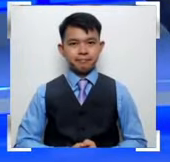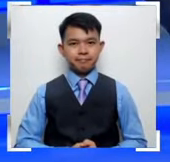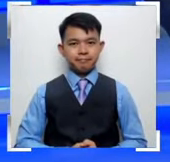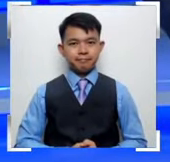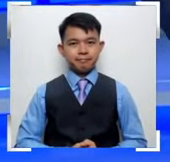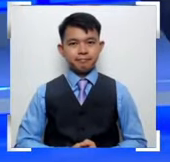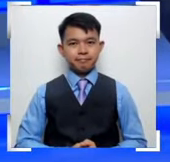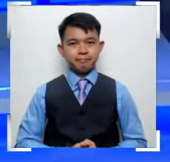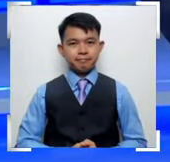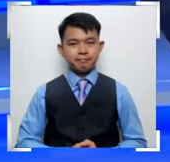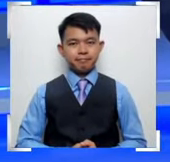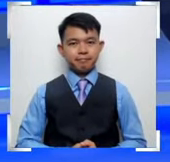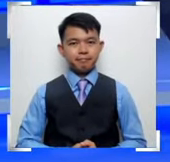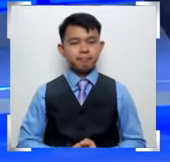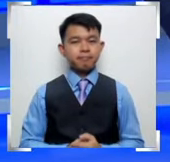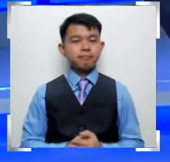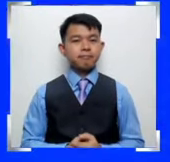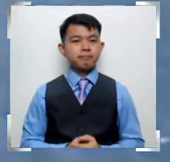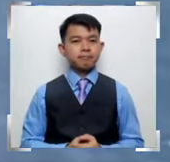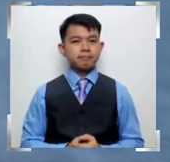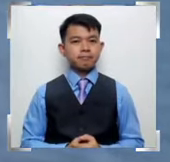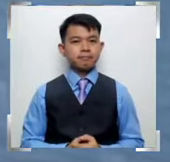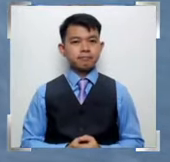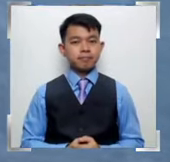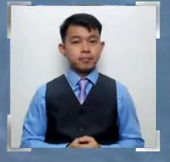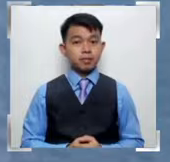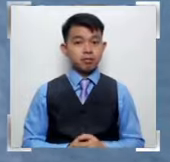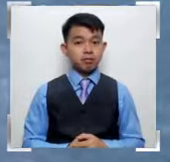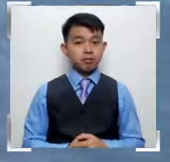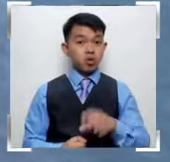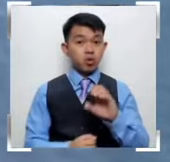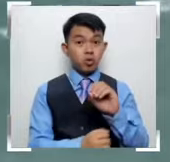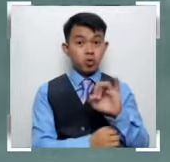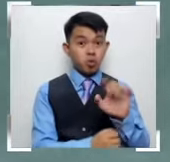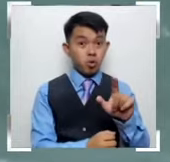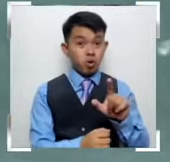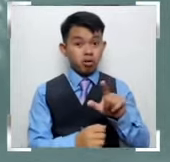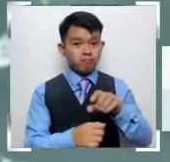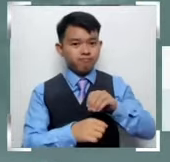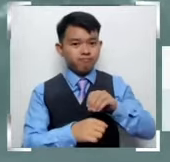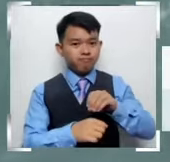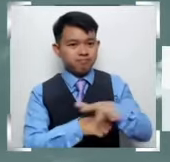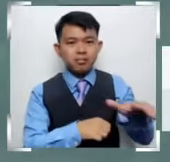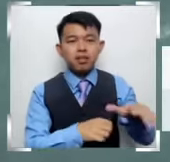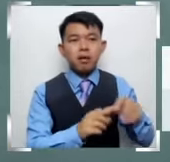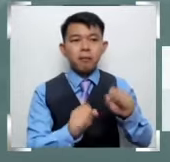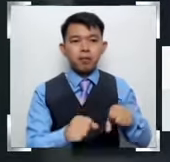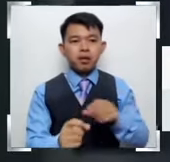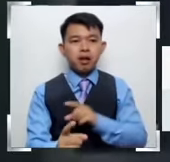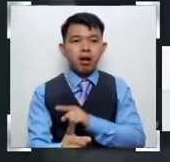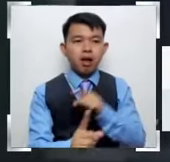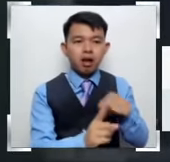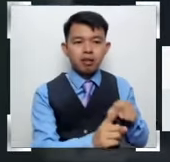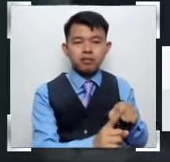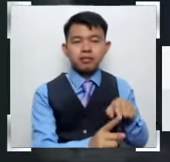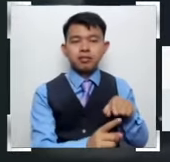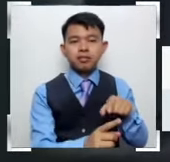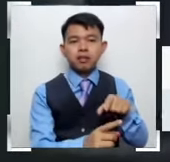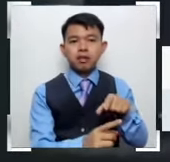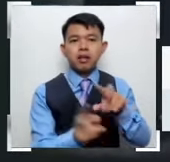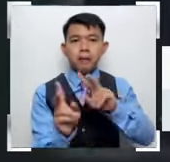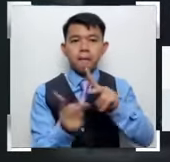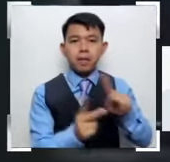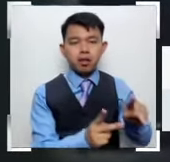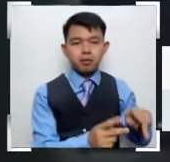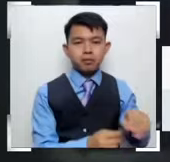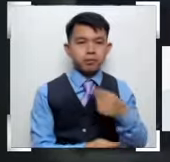Posible raw na umabot sa Coron Island sa Palawan ng oil spill mula sa lumubog na MV Princess Empress sa Oriental Mindoro ayon sa UP Marine